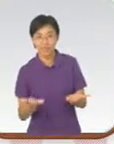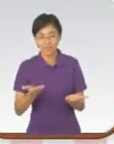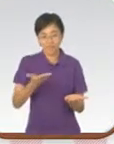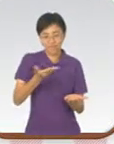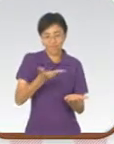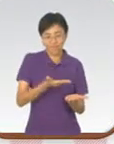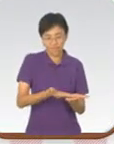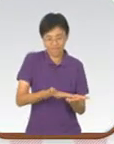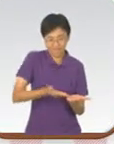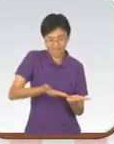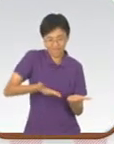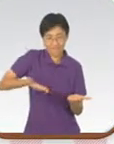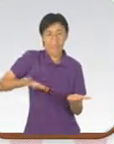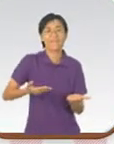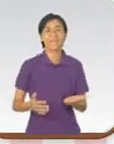ง